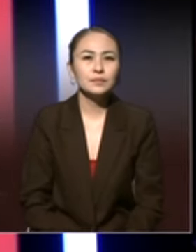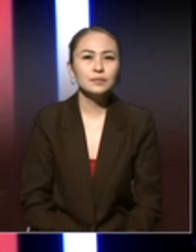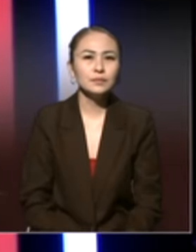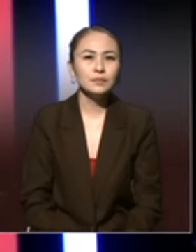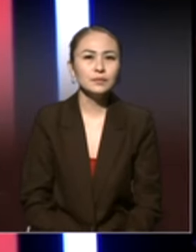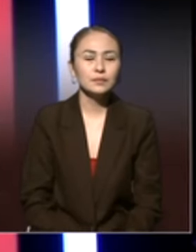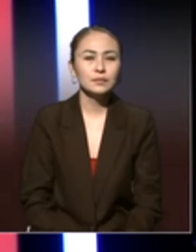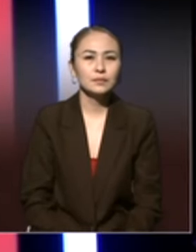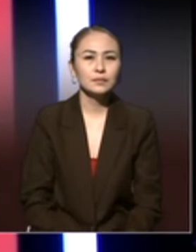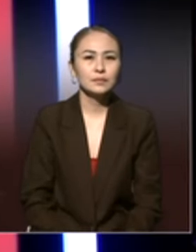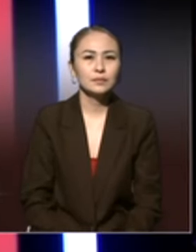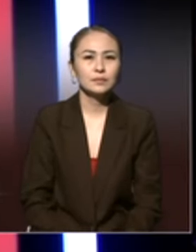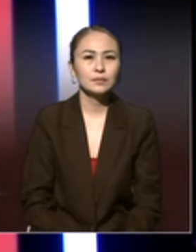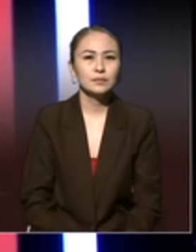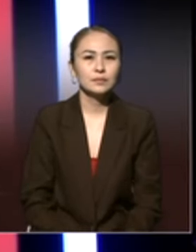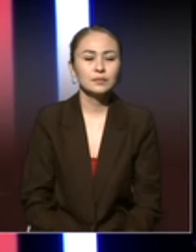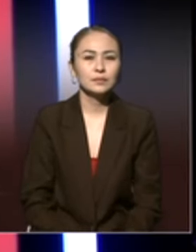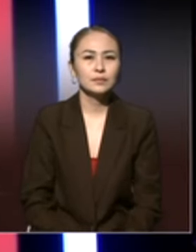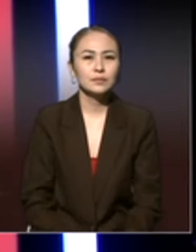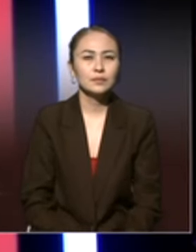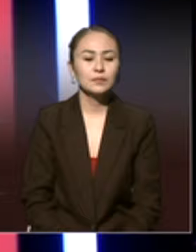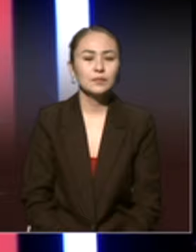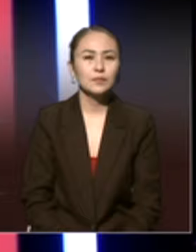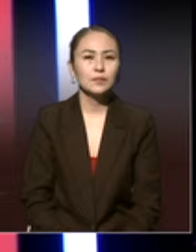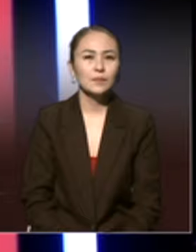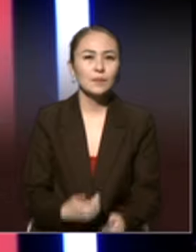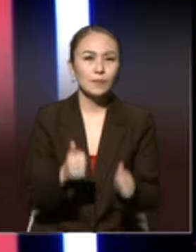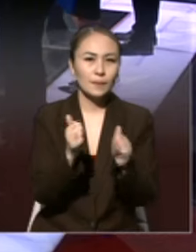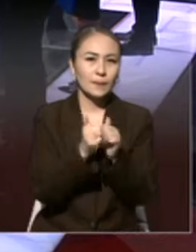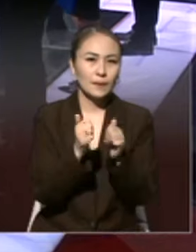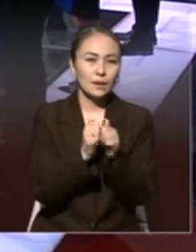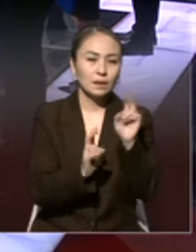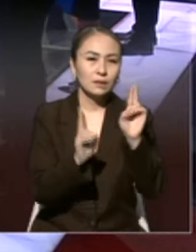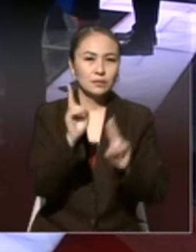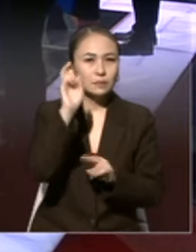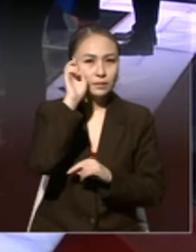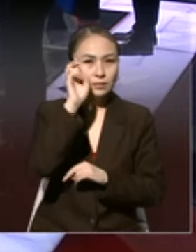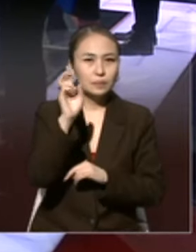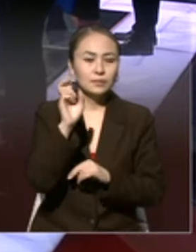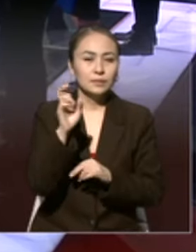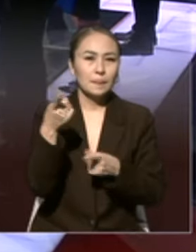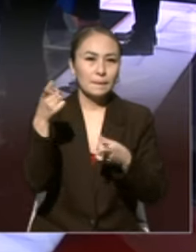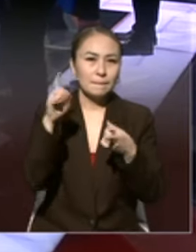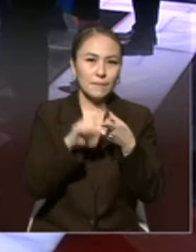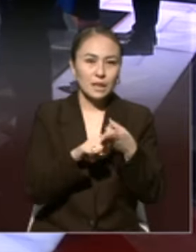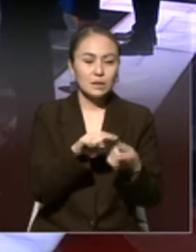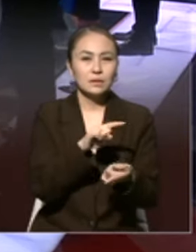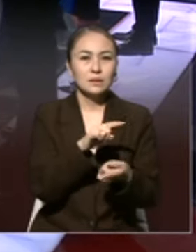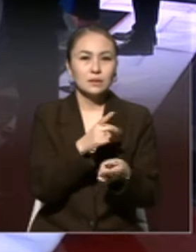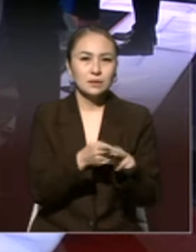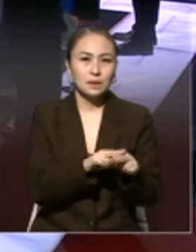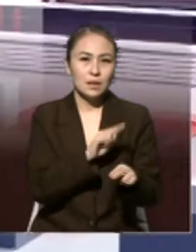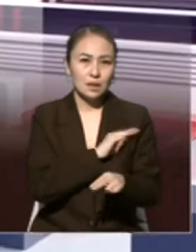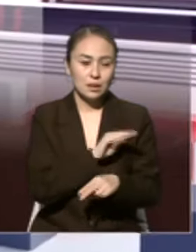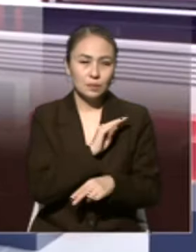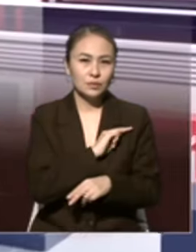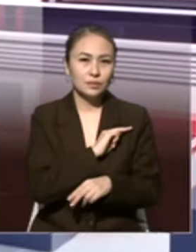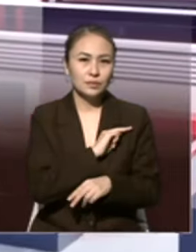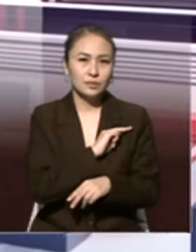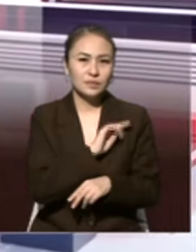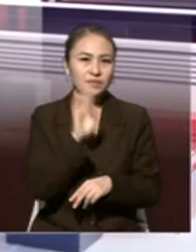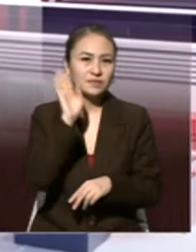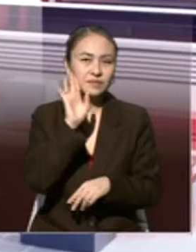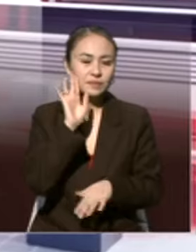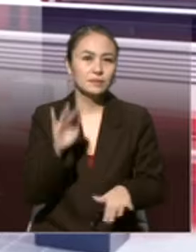Енді өзіңіз айтып кеткендей, осы көрші елдес мемлекетімен біз тығыз байланыста жұмыс атқарып отырмыз. Судың